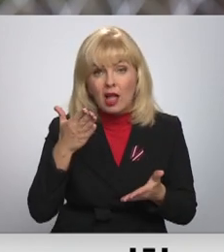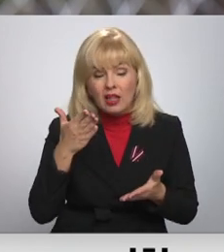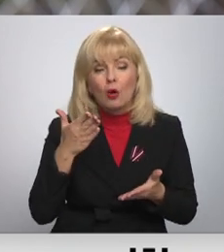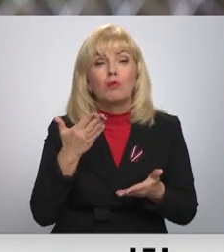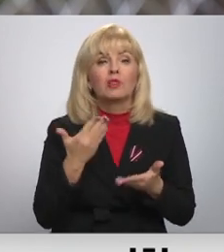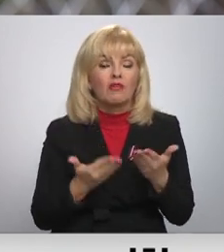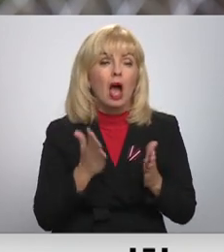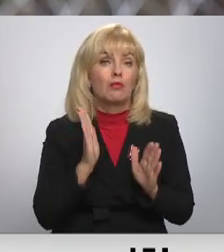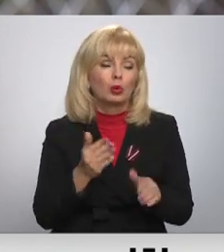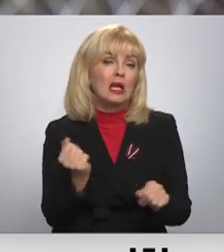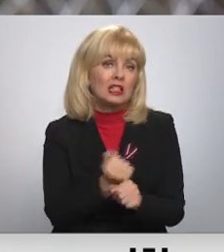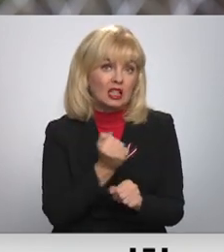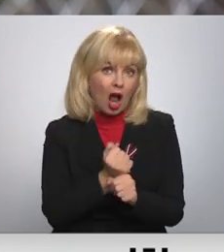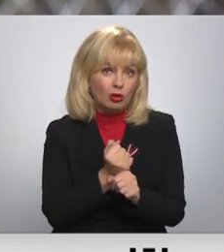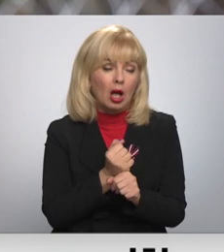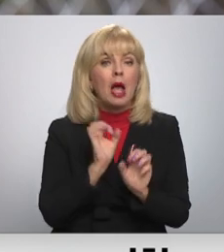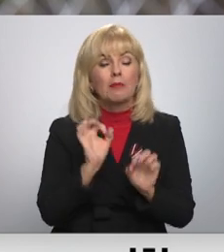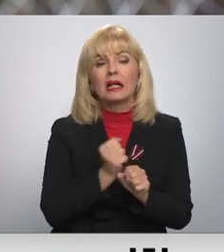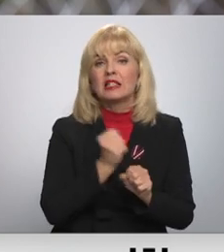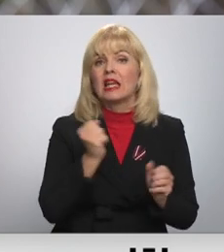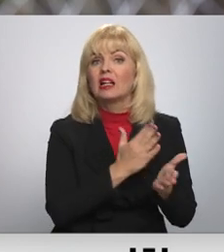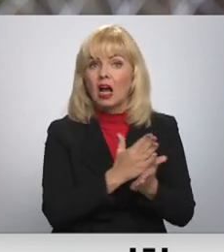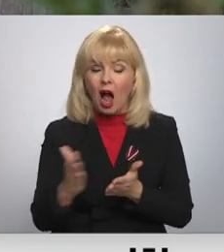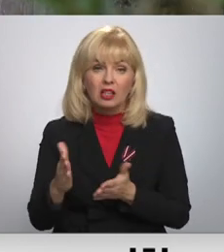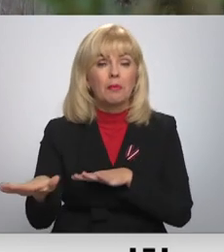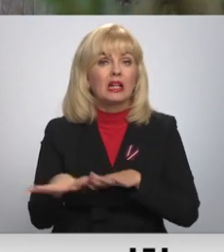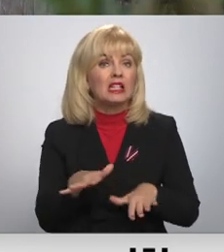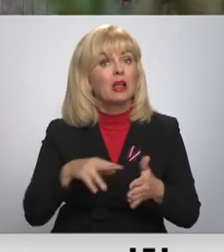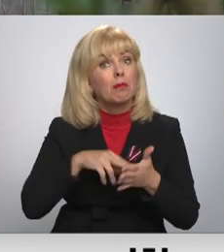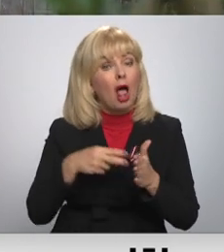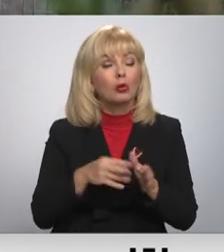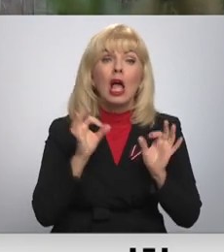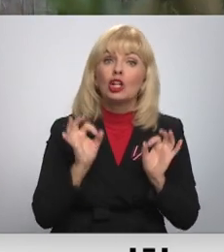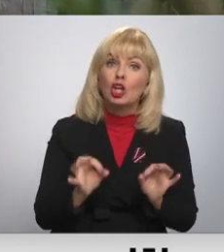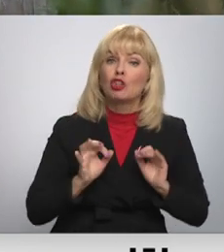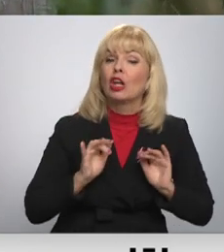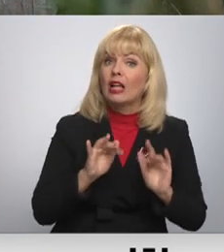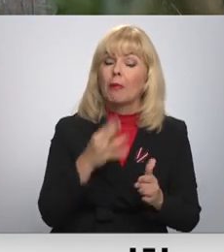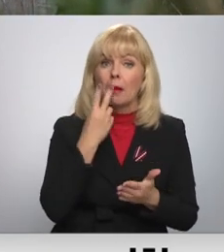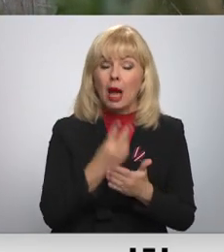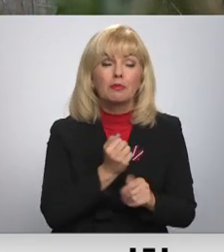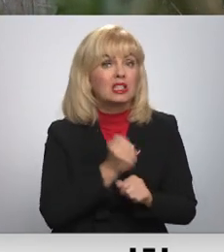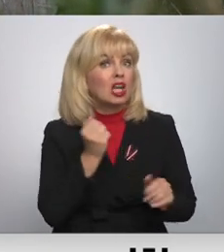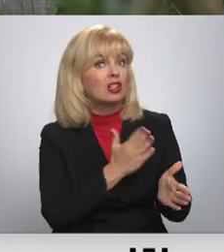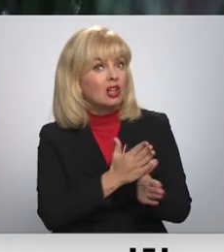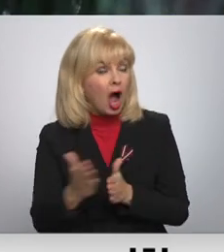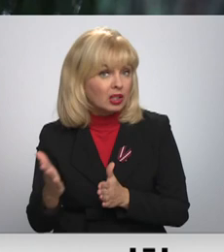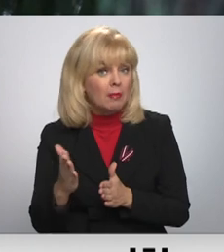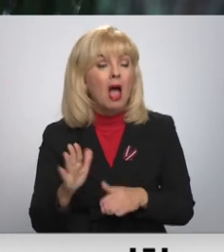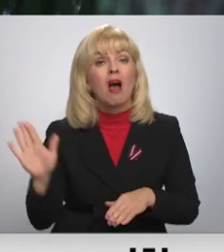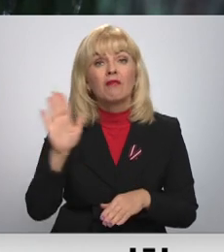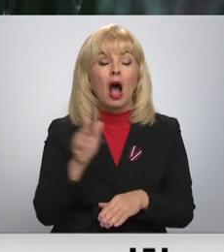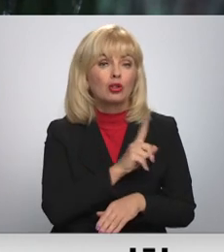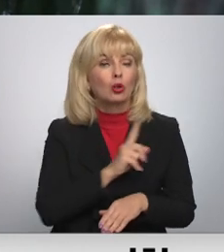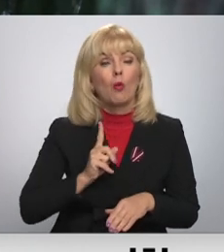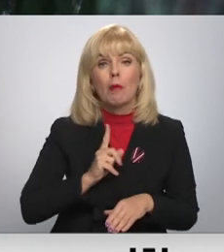pavērsienam, ir izstrādāti attiecīgi algoritmi un rīcības plāni. Kādas tieši darbības paredz algoritmi, Valsts robežsardze